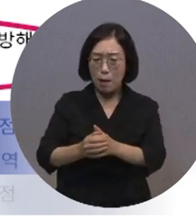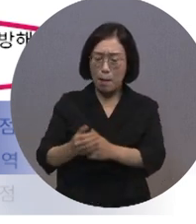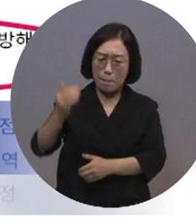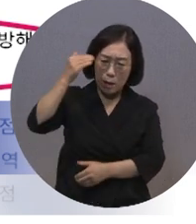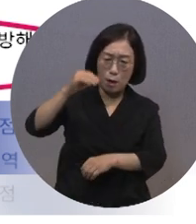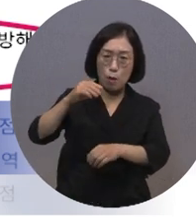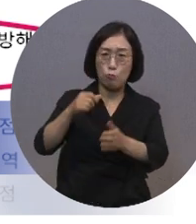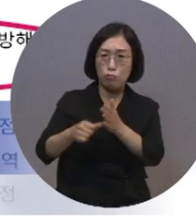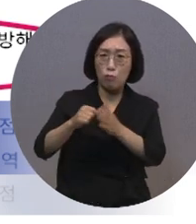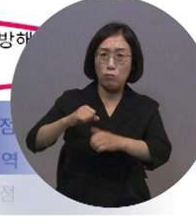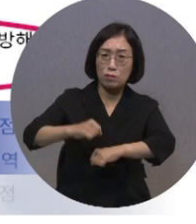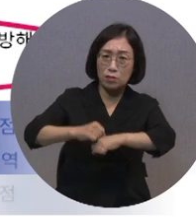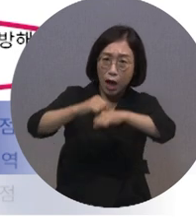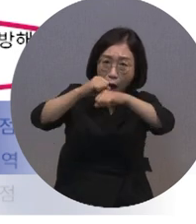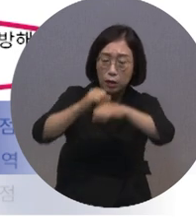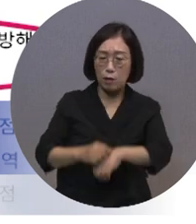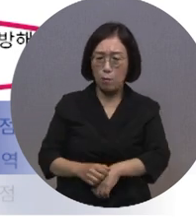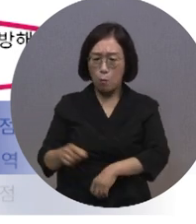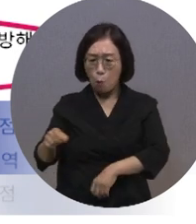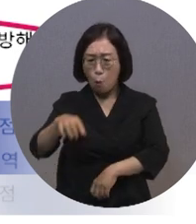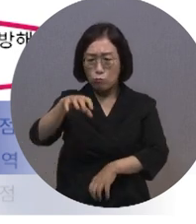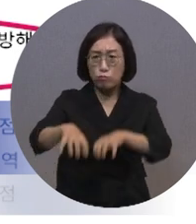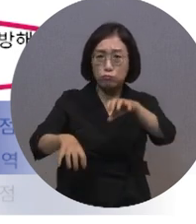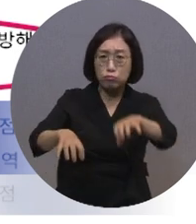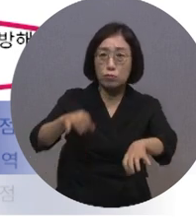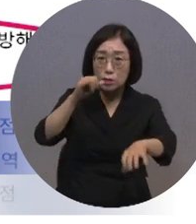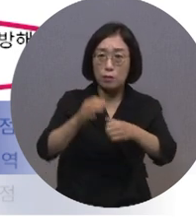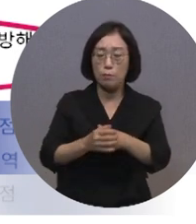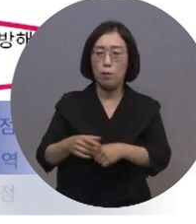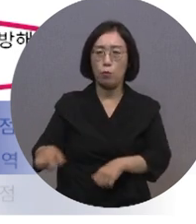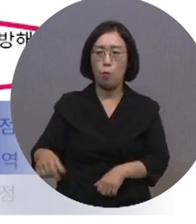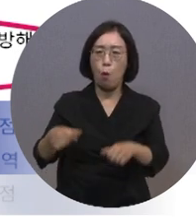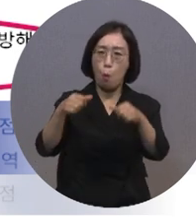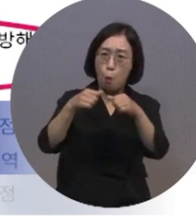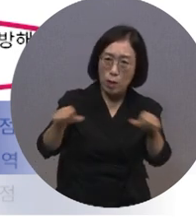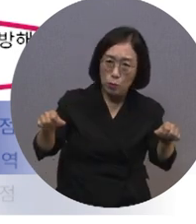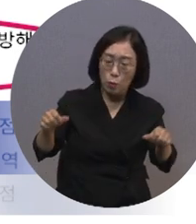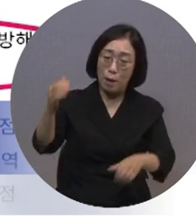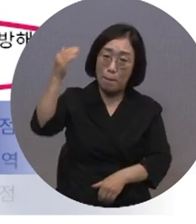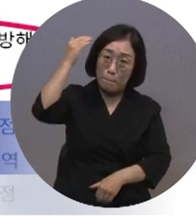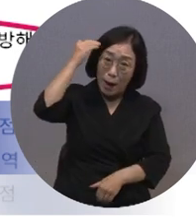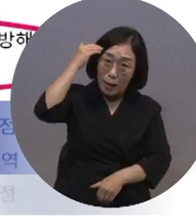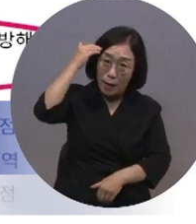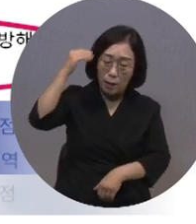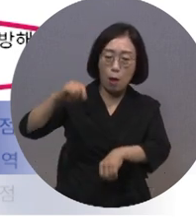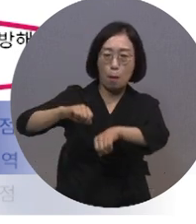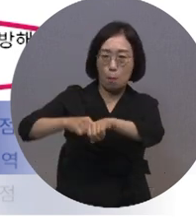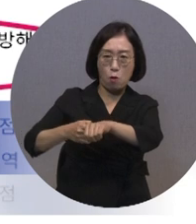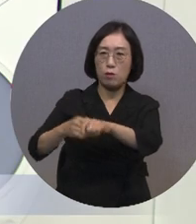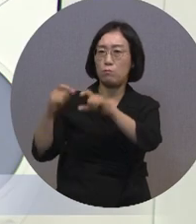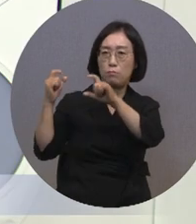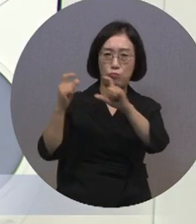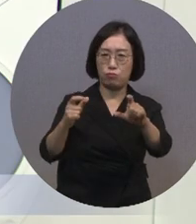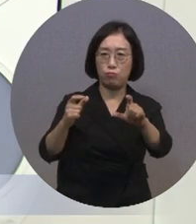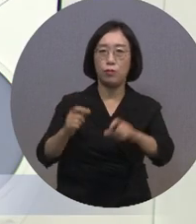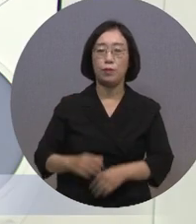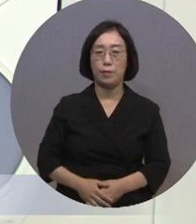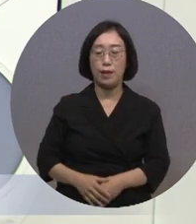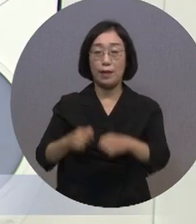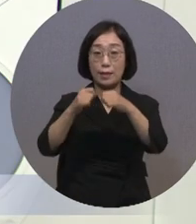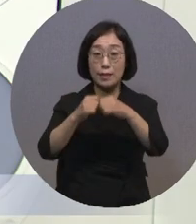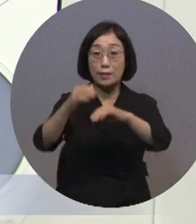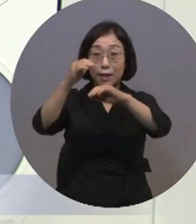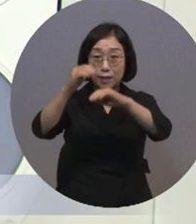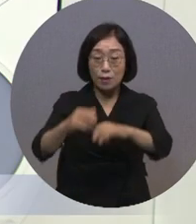공작물을 설치하는 등 이용을 방해하거나이 훼손하는 행위에 대해서도 과태료가 부과됩니다 더 자세한